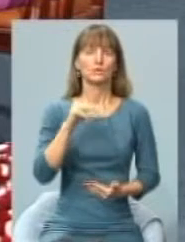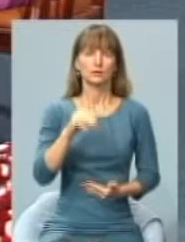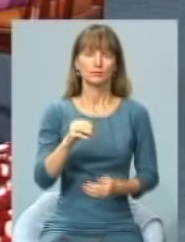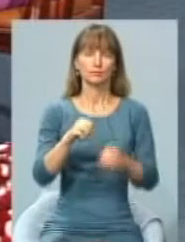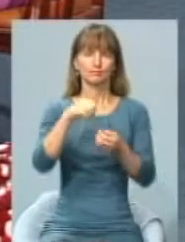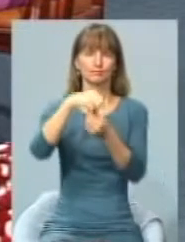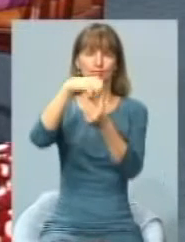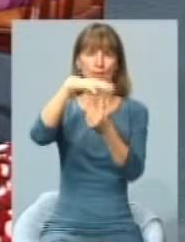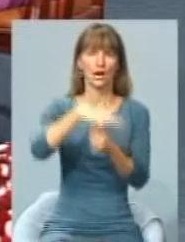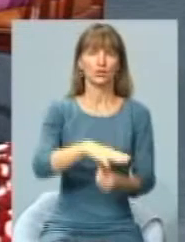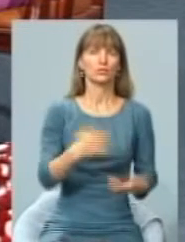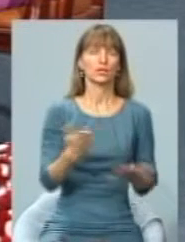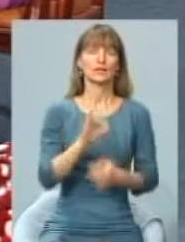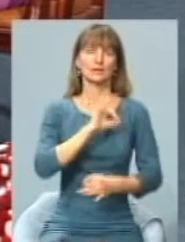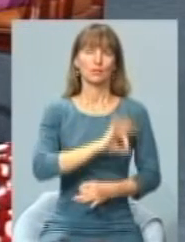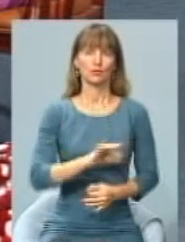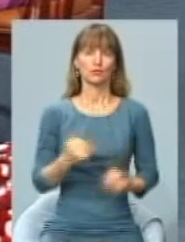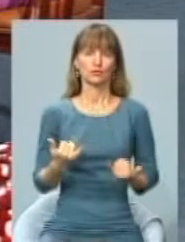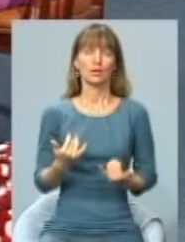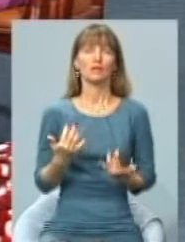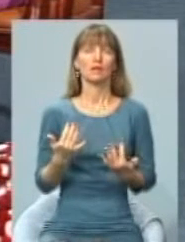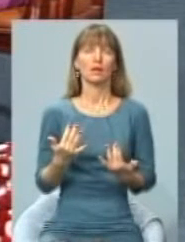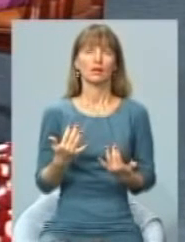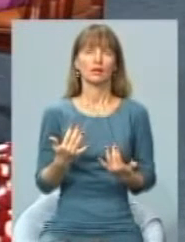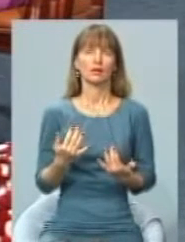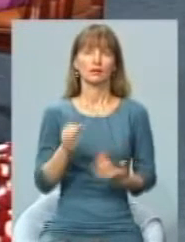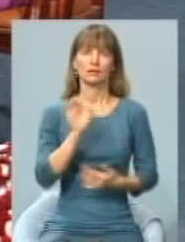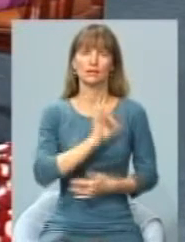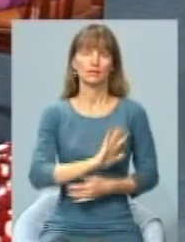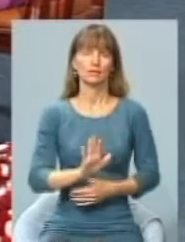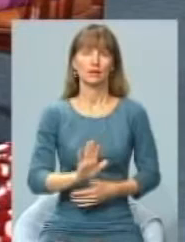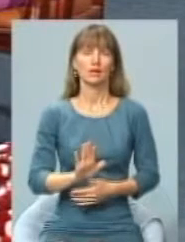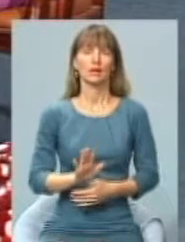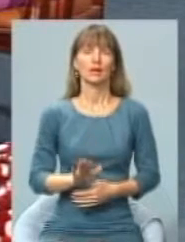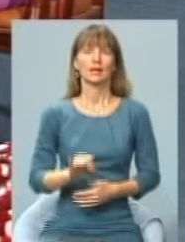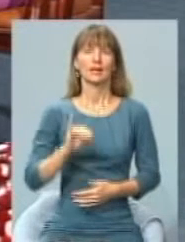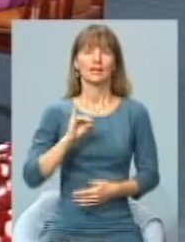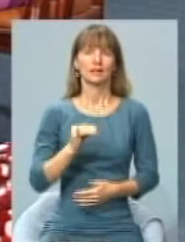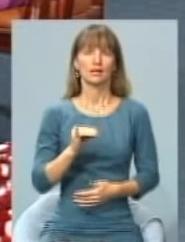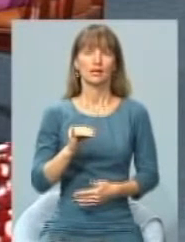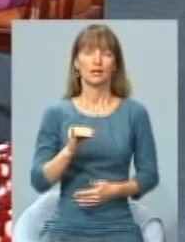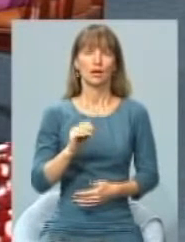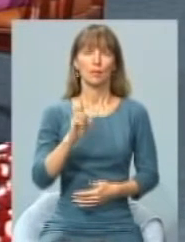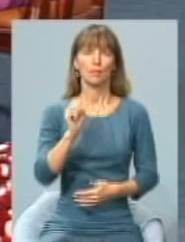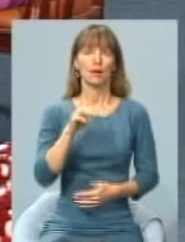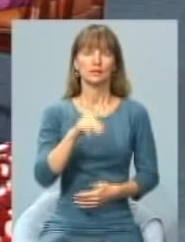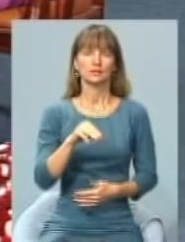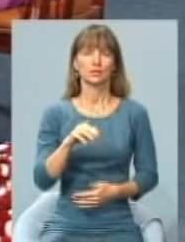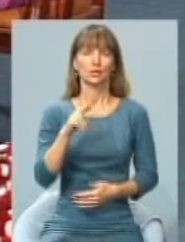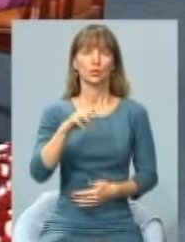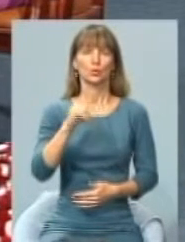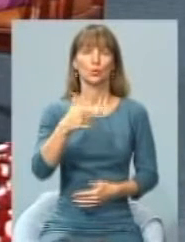ну, власне, використовується і де тільки він не використовується, власне. Ну, а Енгельбарт Дуглас, він